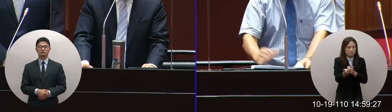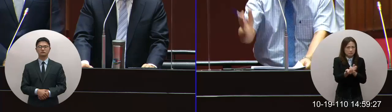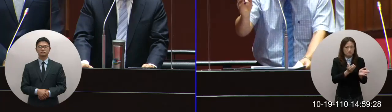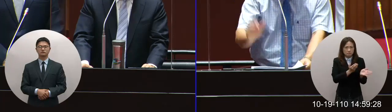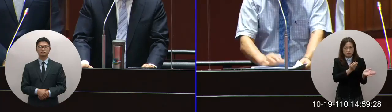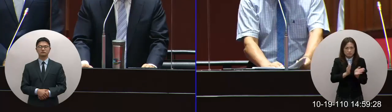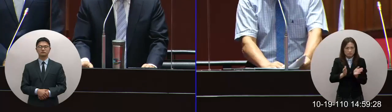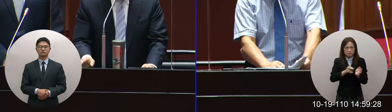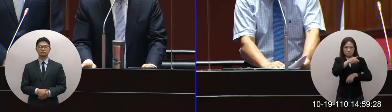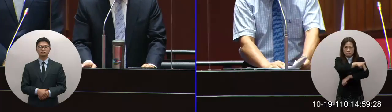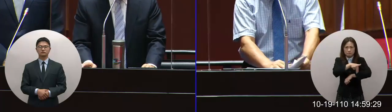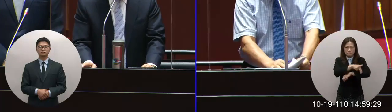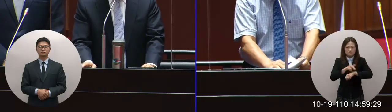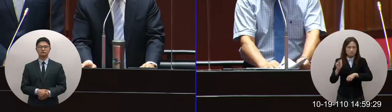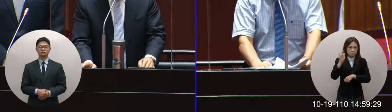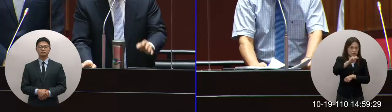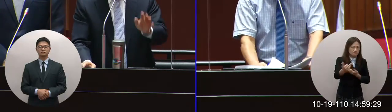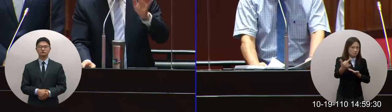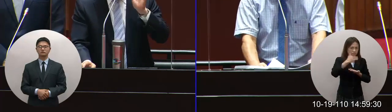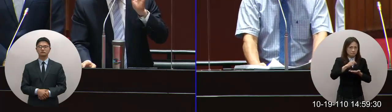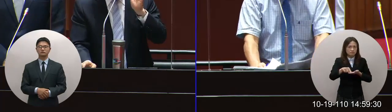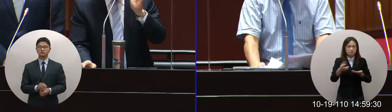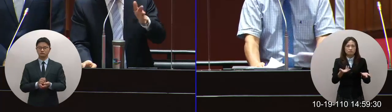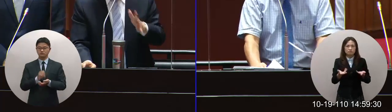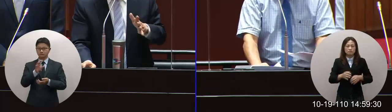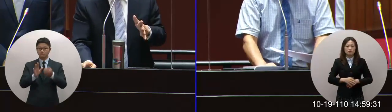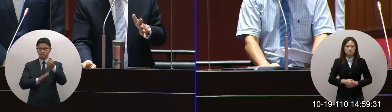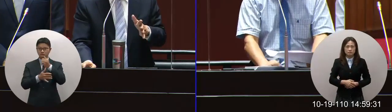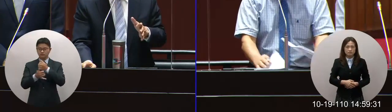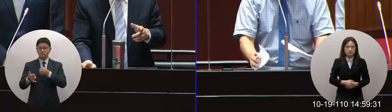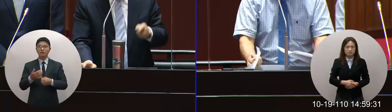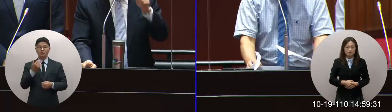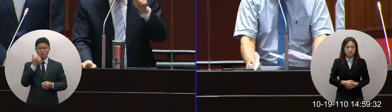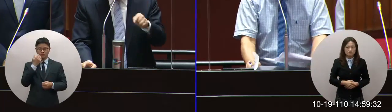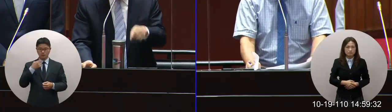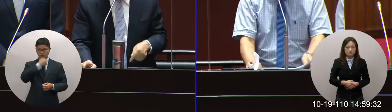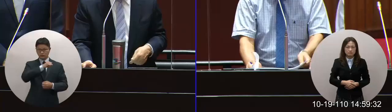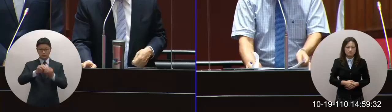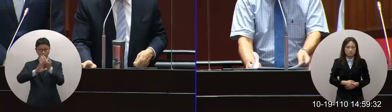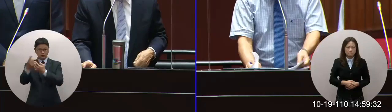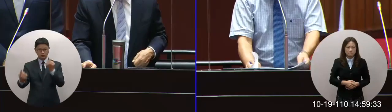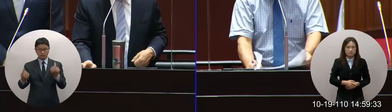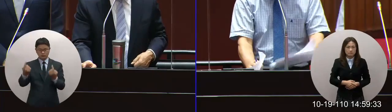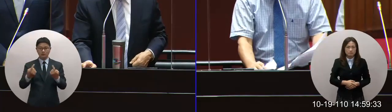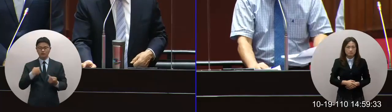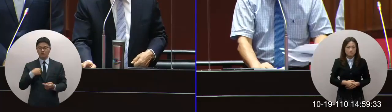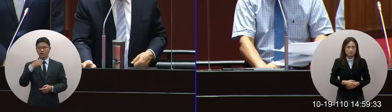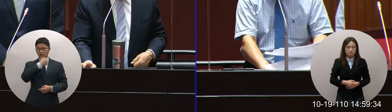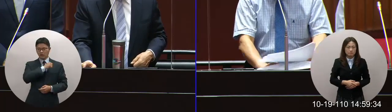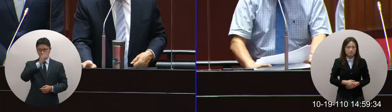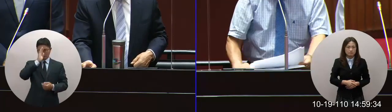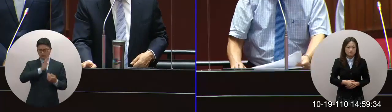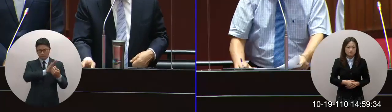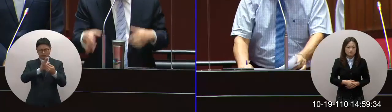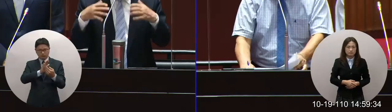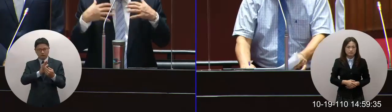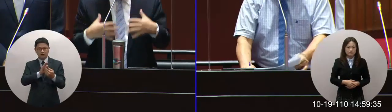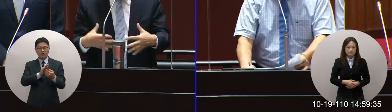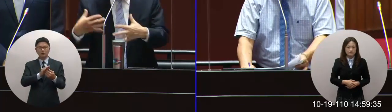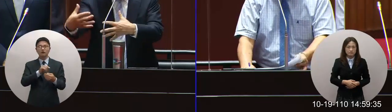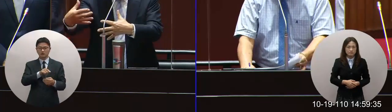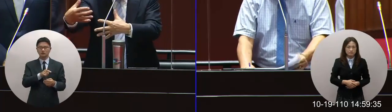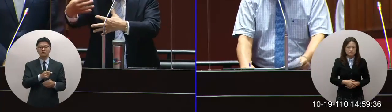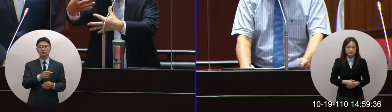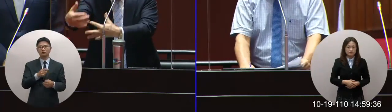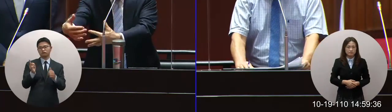署来规划。你的看法呢、 那个、委员，如果跟世界各国比较，我们的防疫是做得最好的呢？现在我们